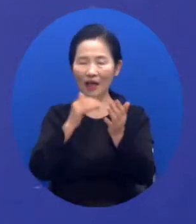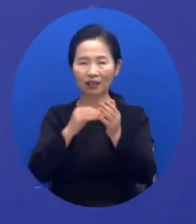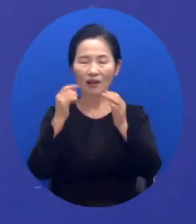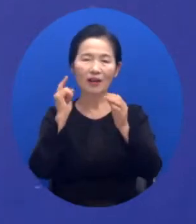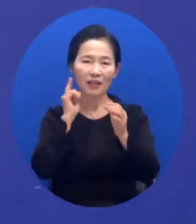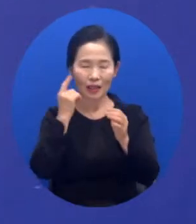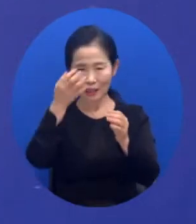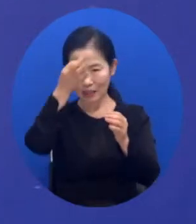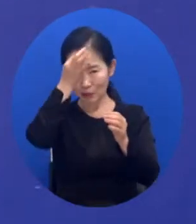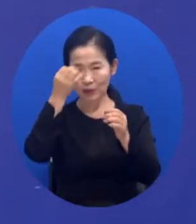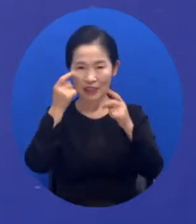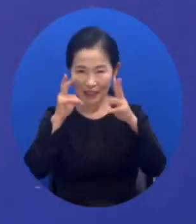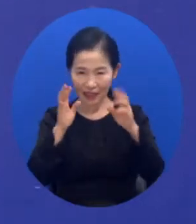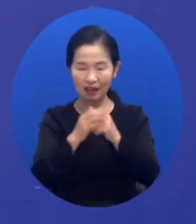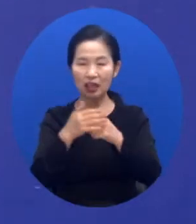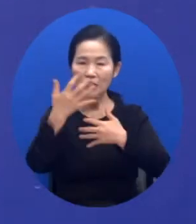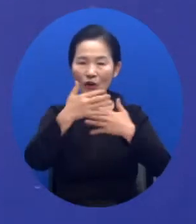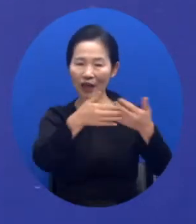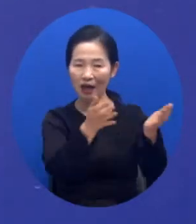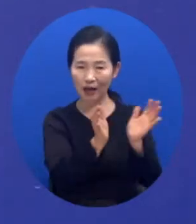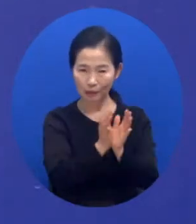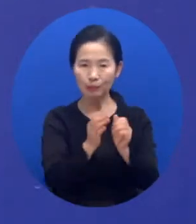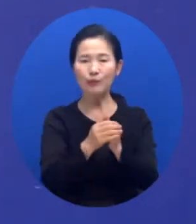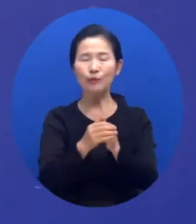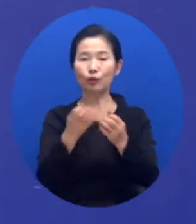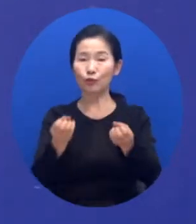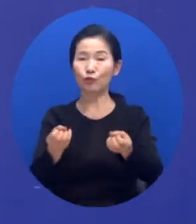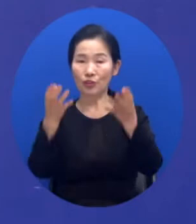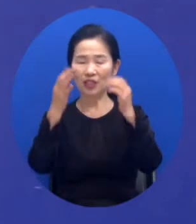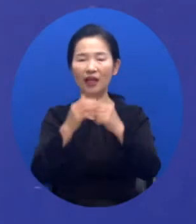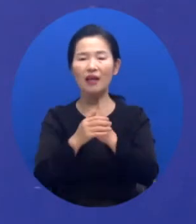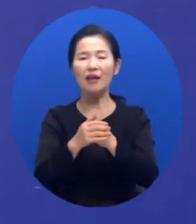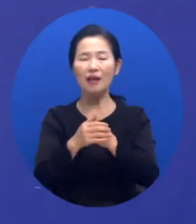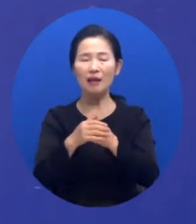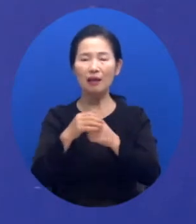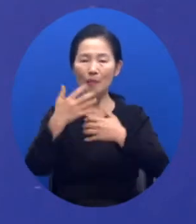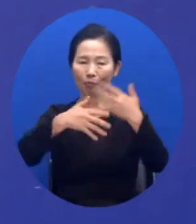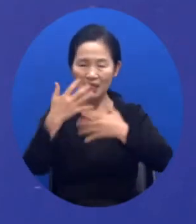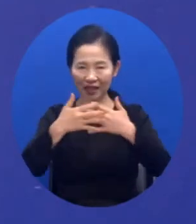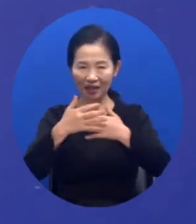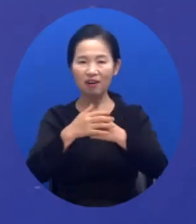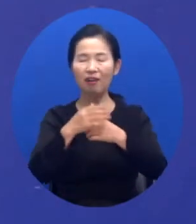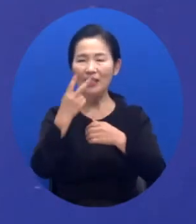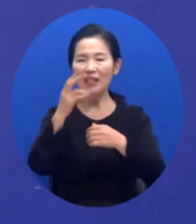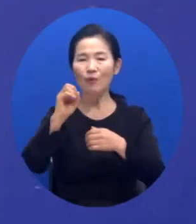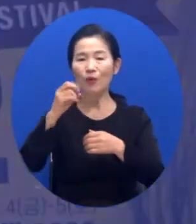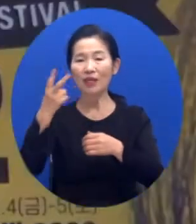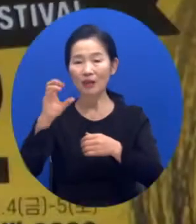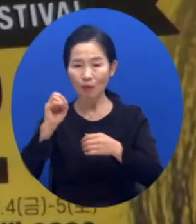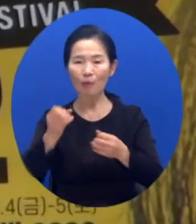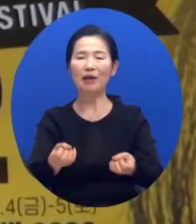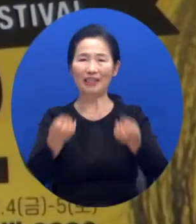백성예술대학교 영상학부가 영상미디어 축제인 백성미디어 페스티벌 2020을 개최했습니다.